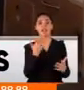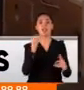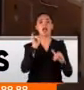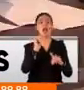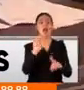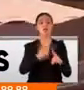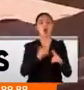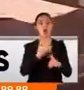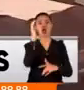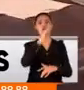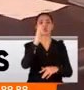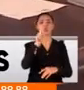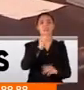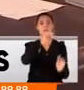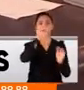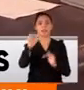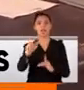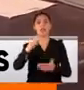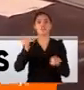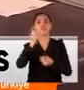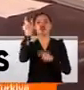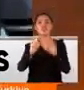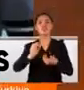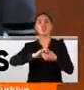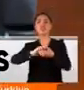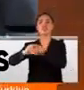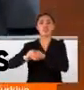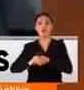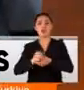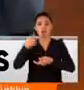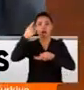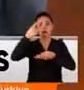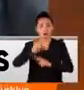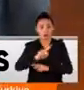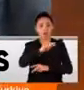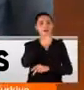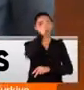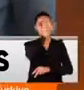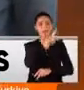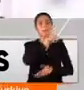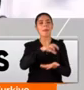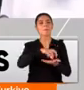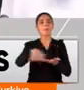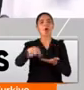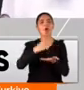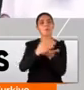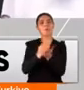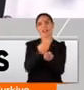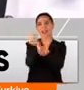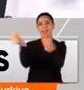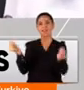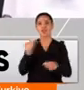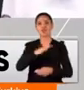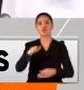turist olarak geldi, çalışanlarla yakın dostluk kurdu. Ölünce de mirasının bir kısmını onlara bıraktı. Çocuklarımın eğitimi